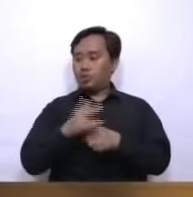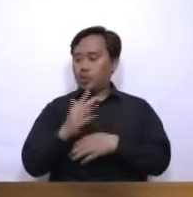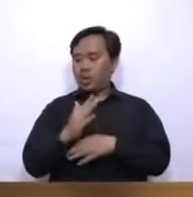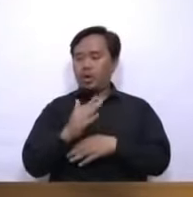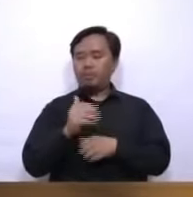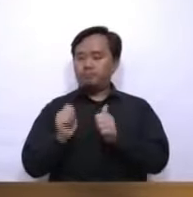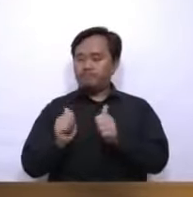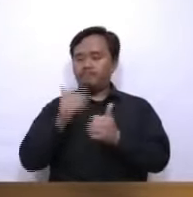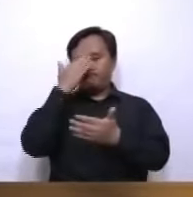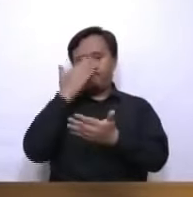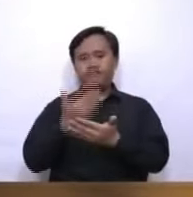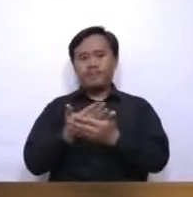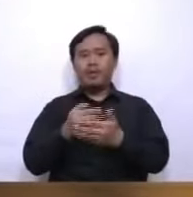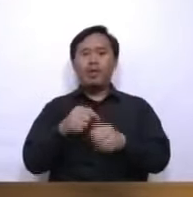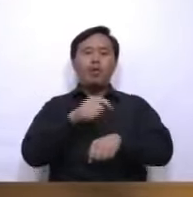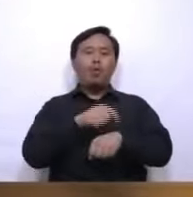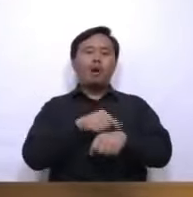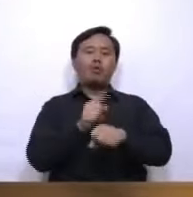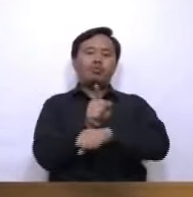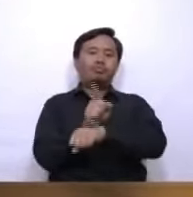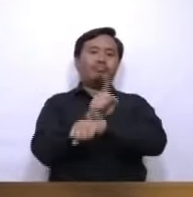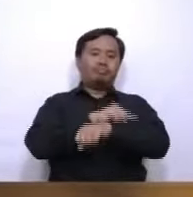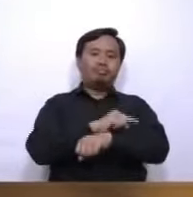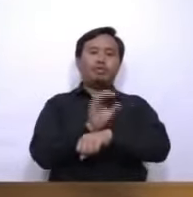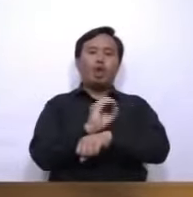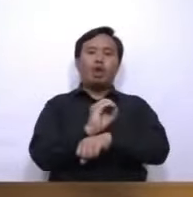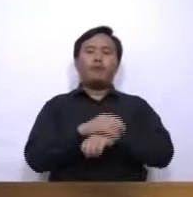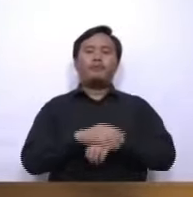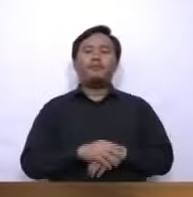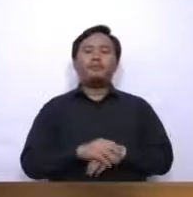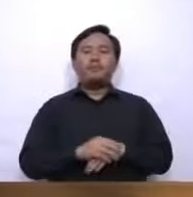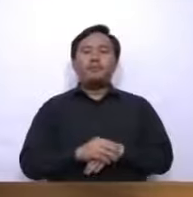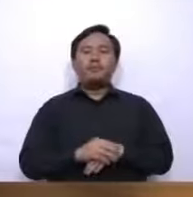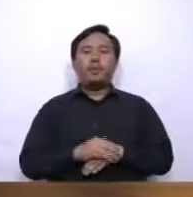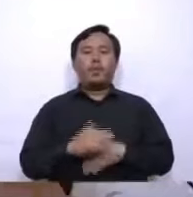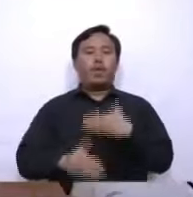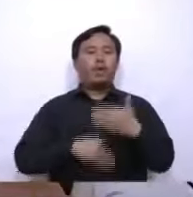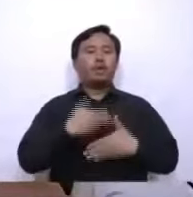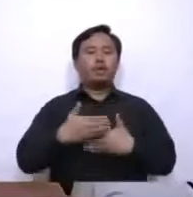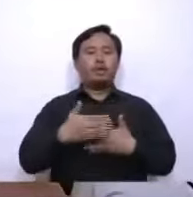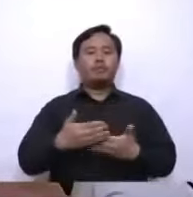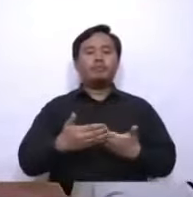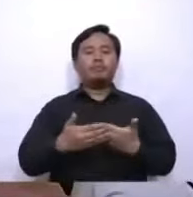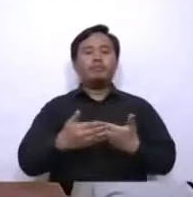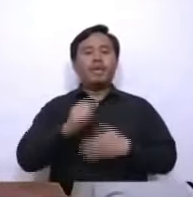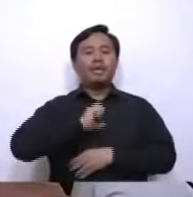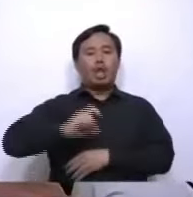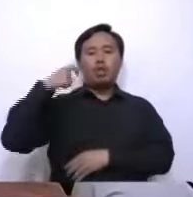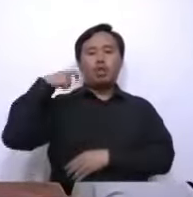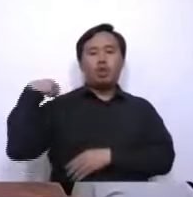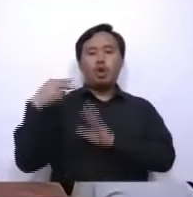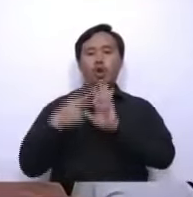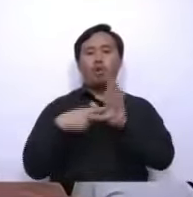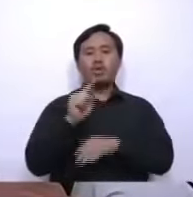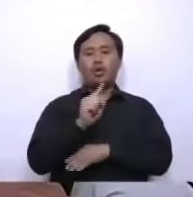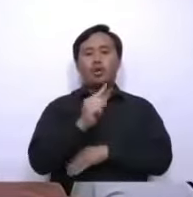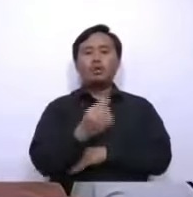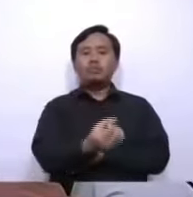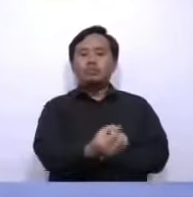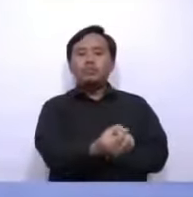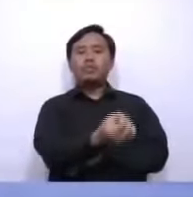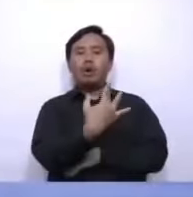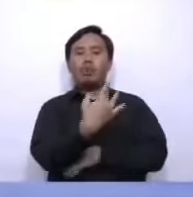terima kasih. Kita atur ulang waktunya. Berikutnya kami beri kesempatan untuk calon gubernur nomor urut 1 menanggapi kembali